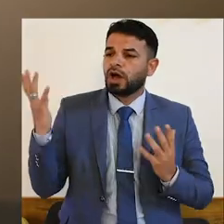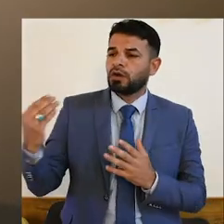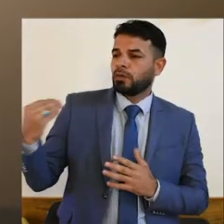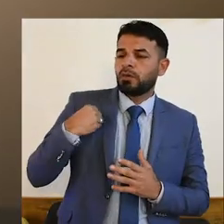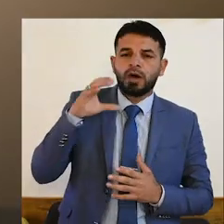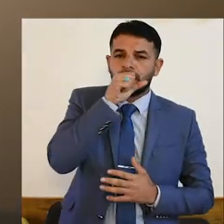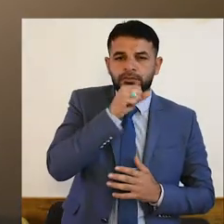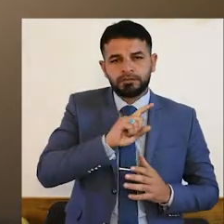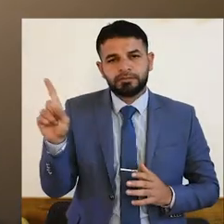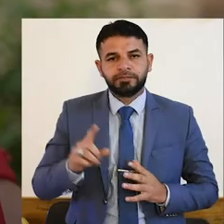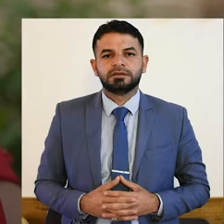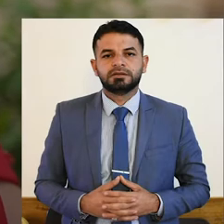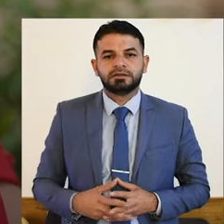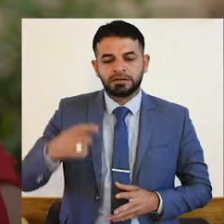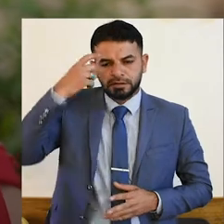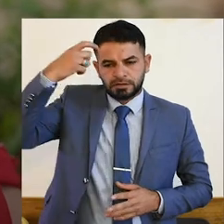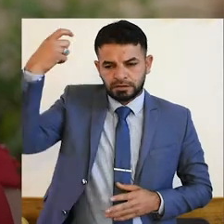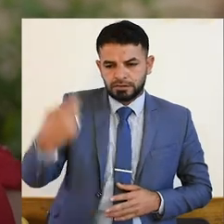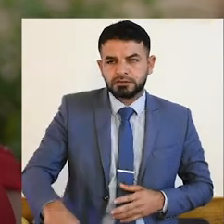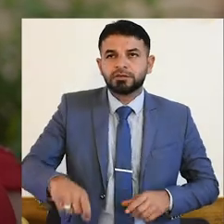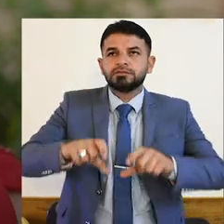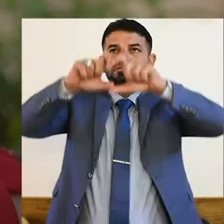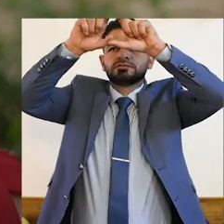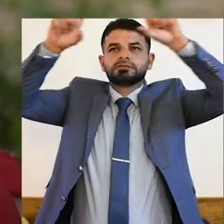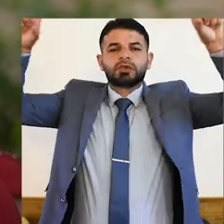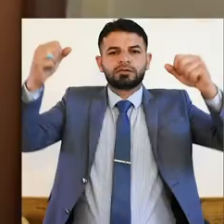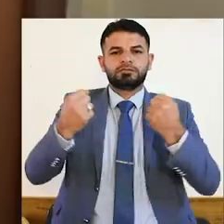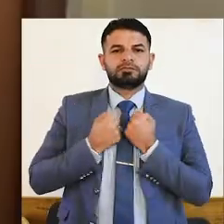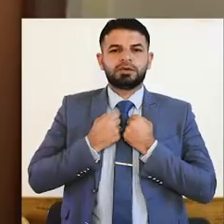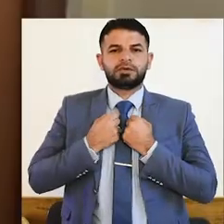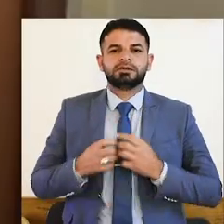لا شيء عنا دوننا. الأسرار شعارنا.